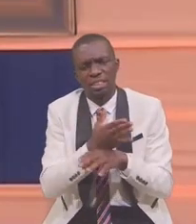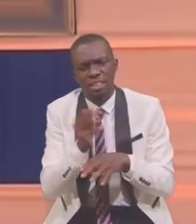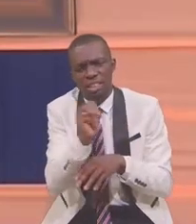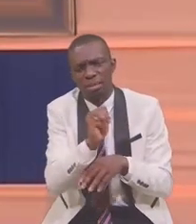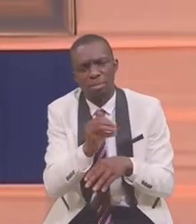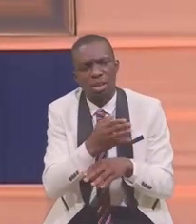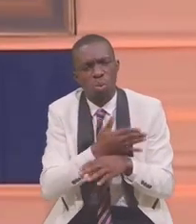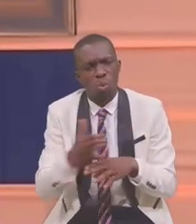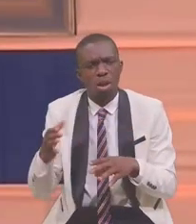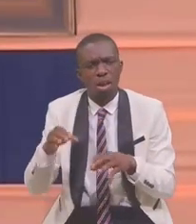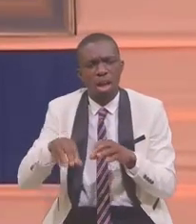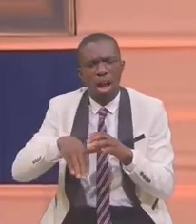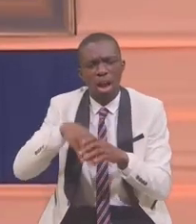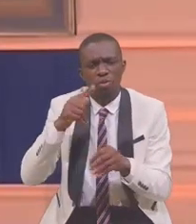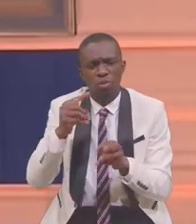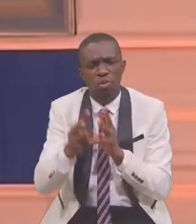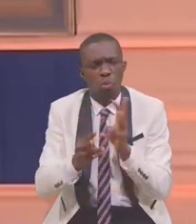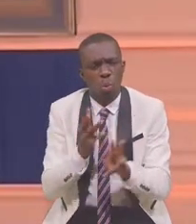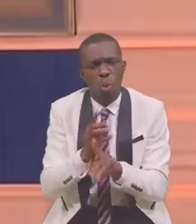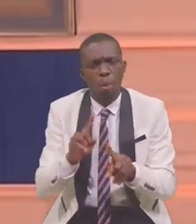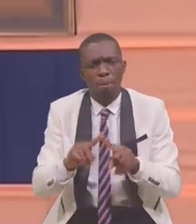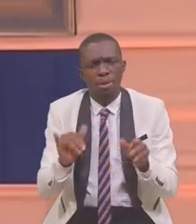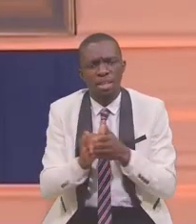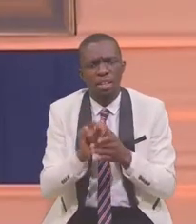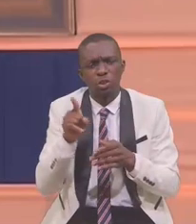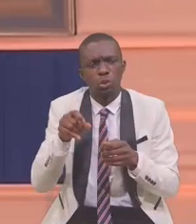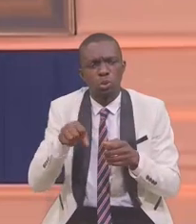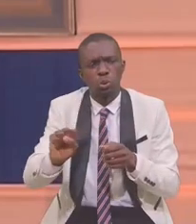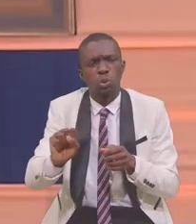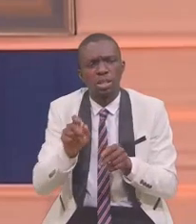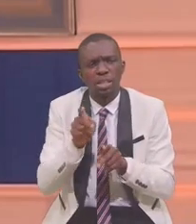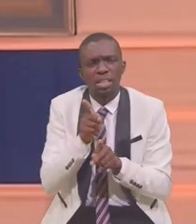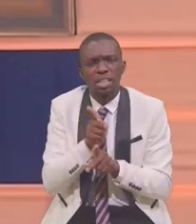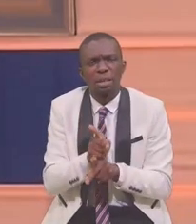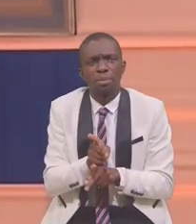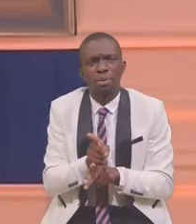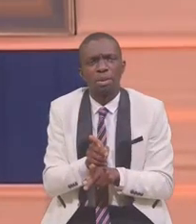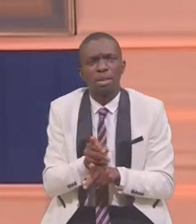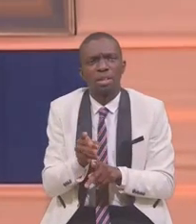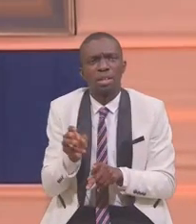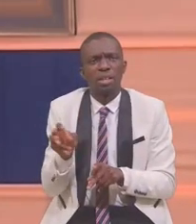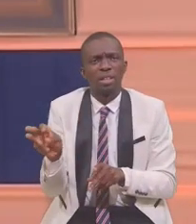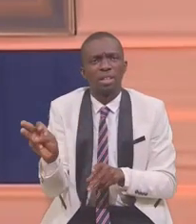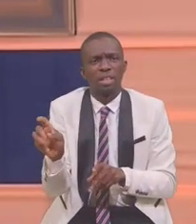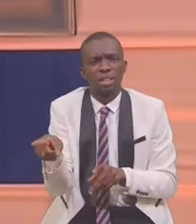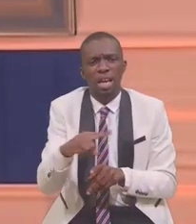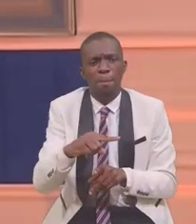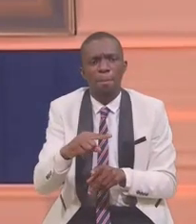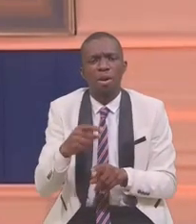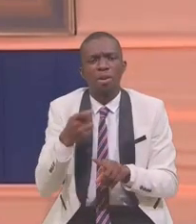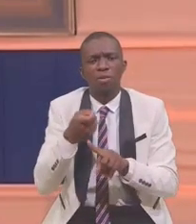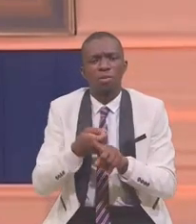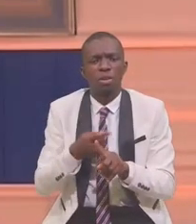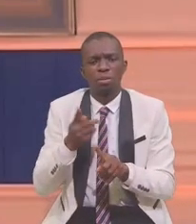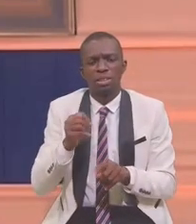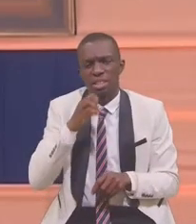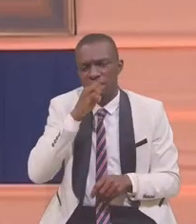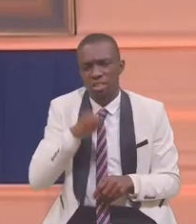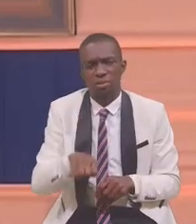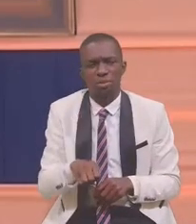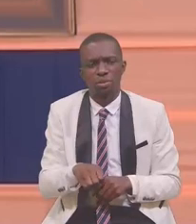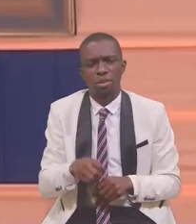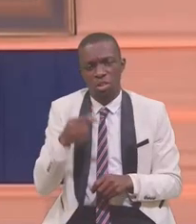les préserver du monde, du mal. Il y a le mal dans le monde, parce qu'il y a le diable dans le